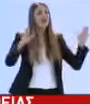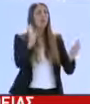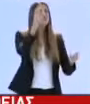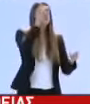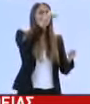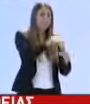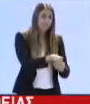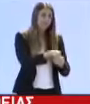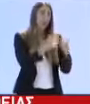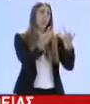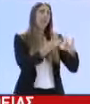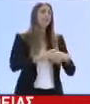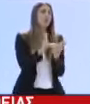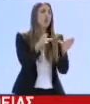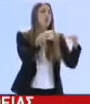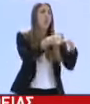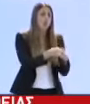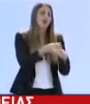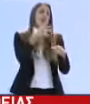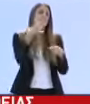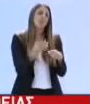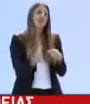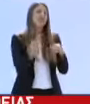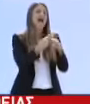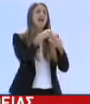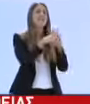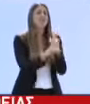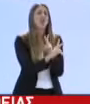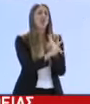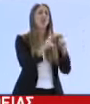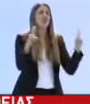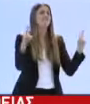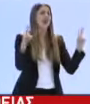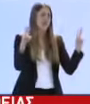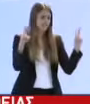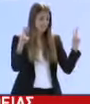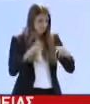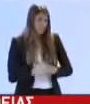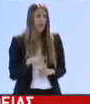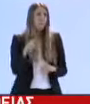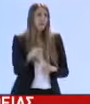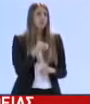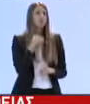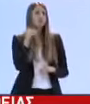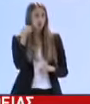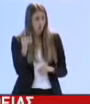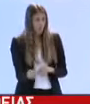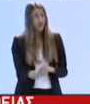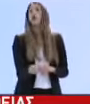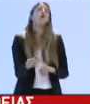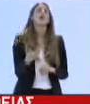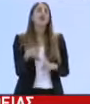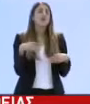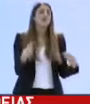συμμετοχικό, ένα λειτουργικό κόμμα το οποίο θα διέπεται από τις αρχές της διαφάνειας και της λογοδοσίας. Και με αυτόν τον τρόπο δίνουμε ξανά